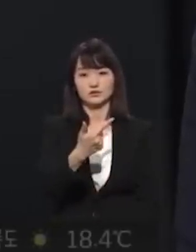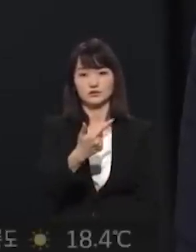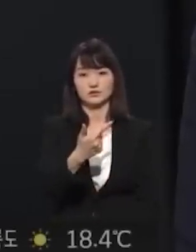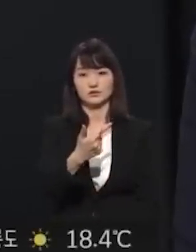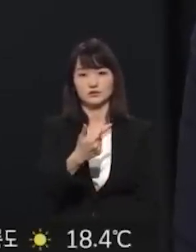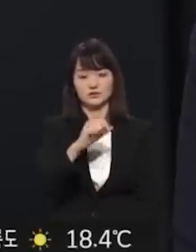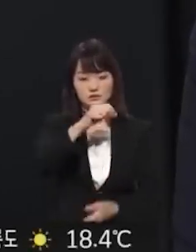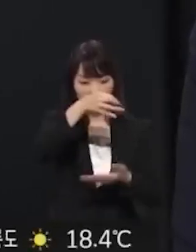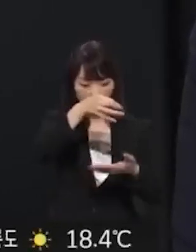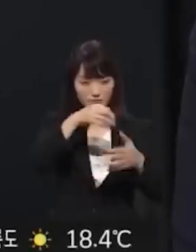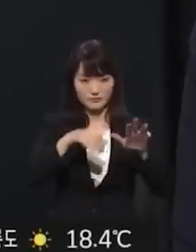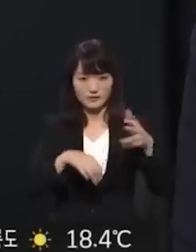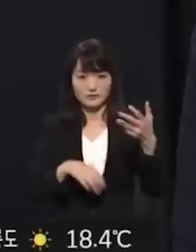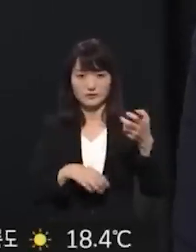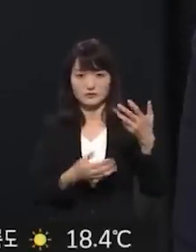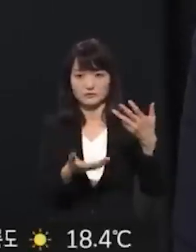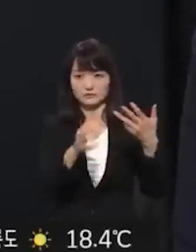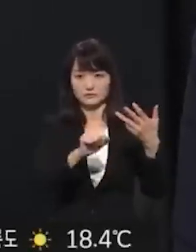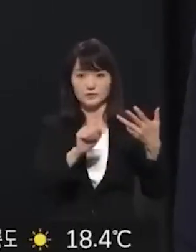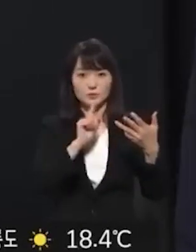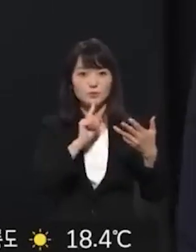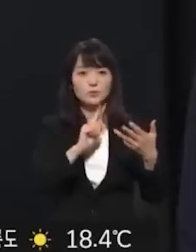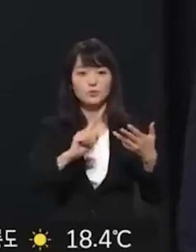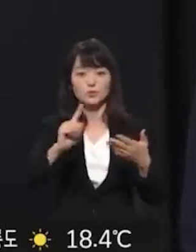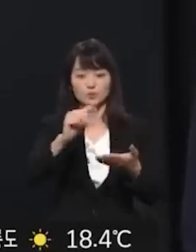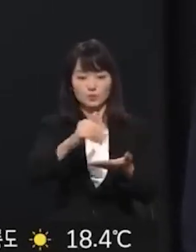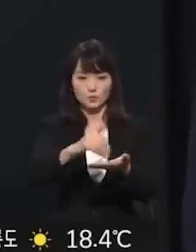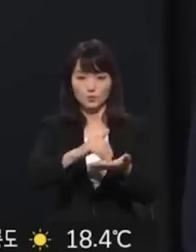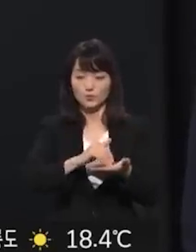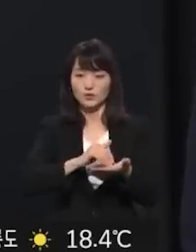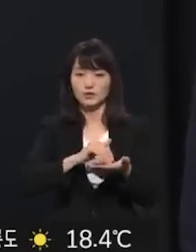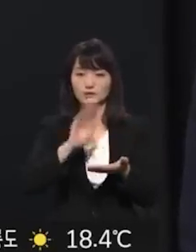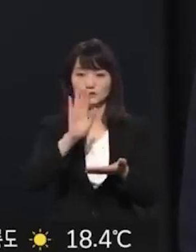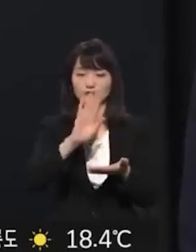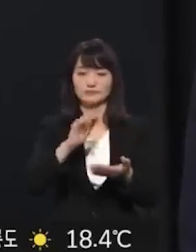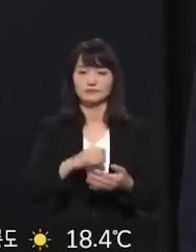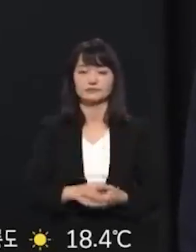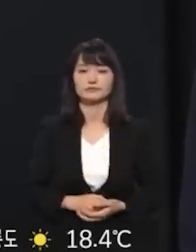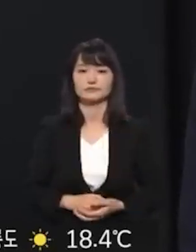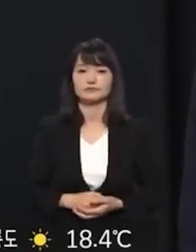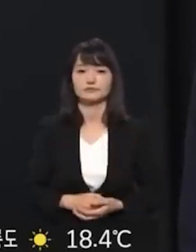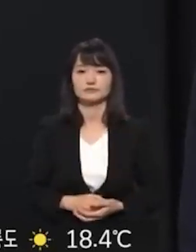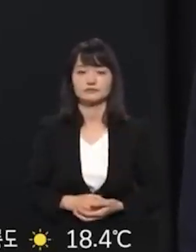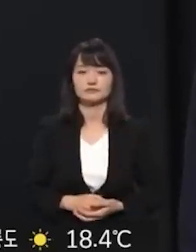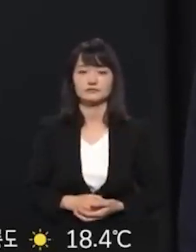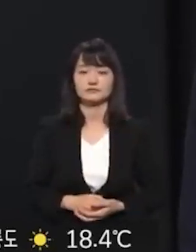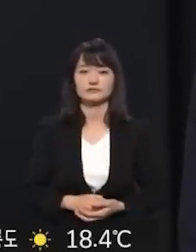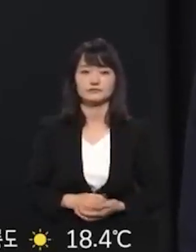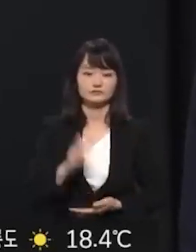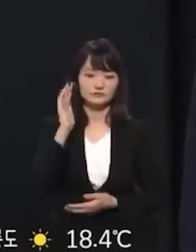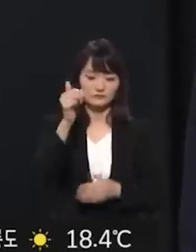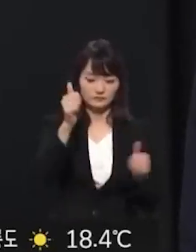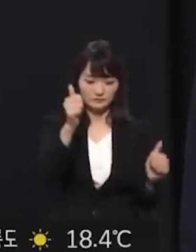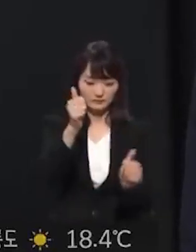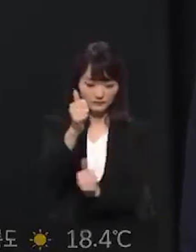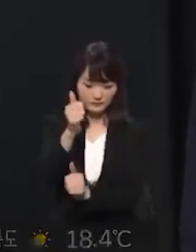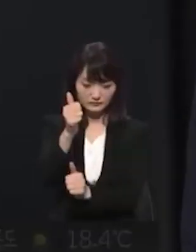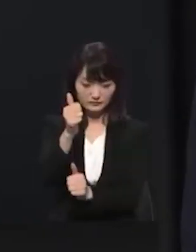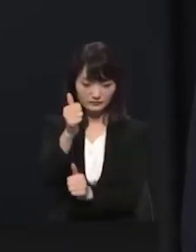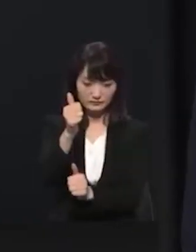얘기했을 거라고 보거든요 왜냐면 공모위원회에서 본인이 의결을 해서 결정을 하는 사람도 최종적으로 결제를